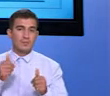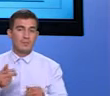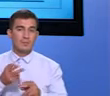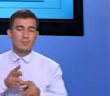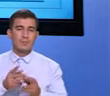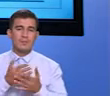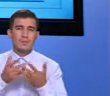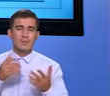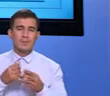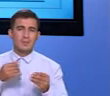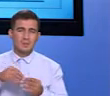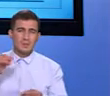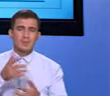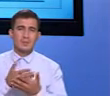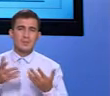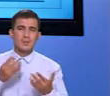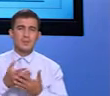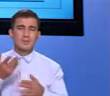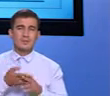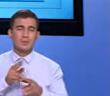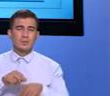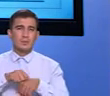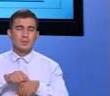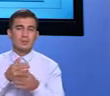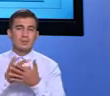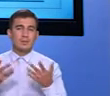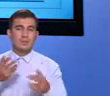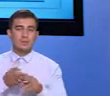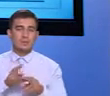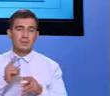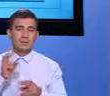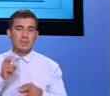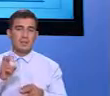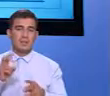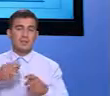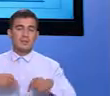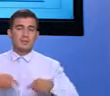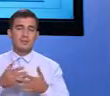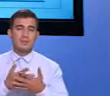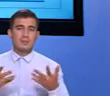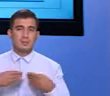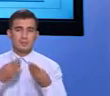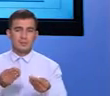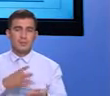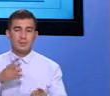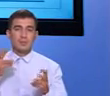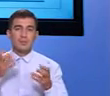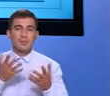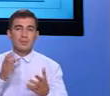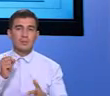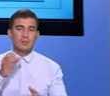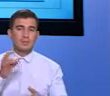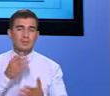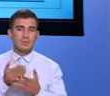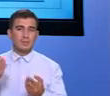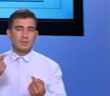qal'a, Tuproq qal'a va Oybuyur qal'alar berilgan edi. Va sizga berilgan topshiriq bo'yicha